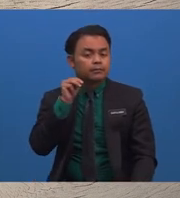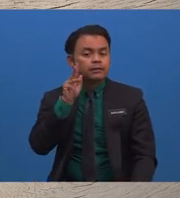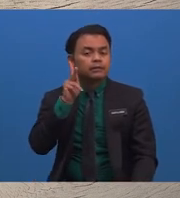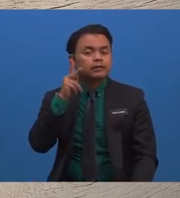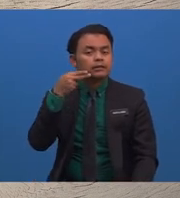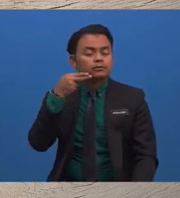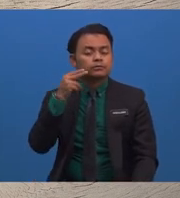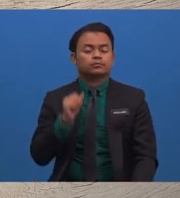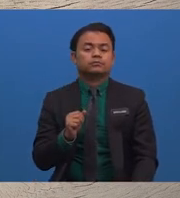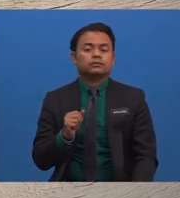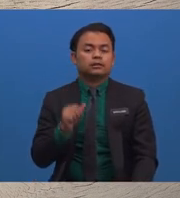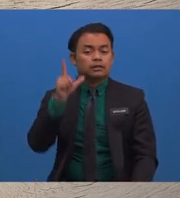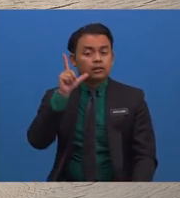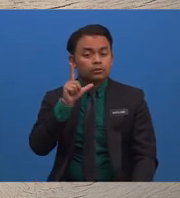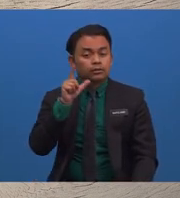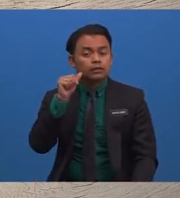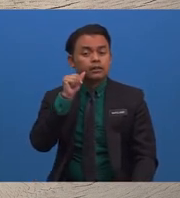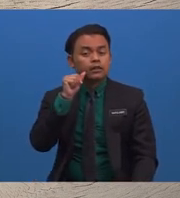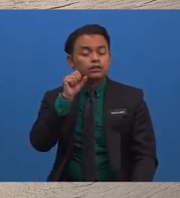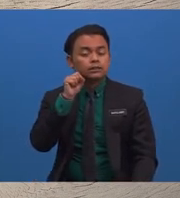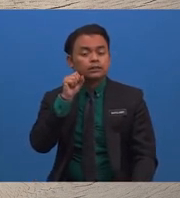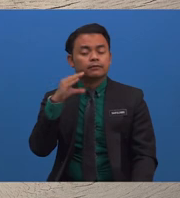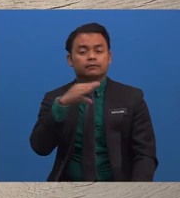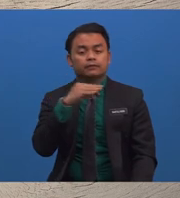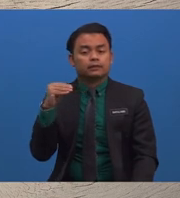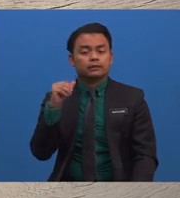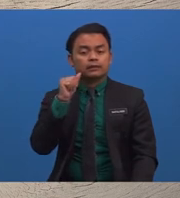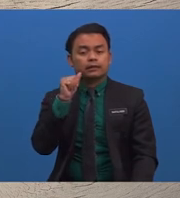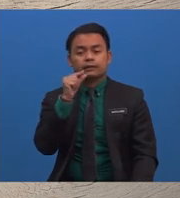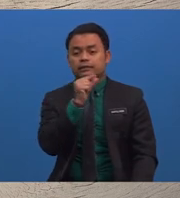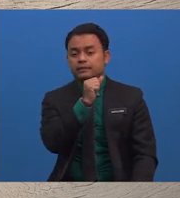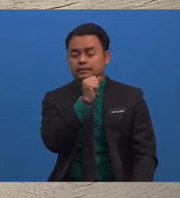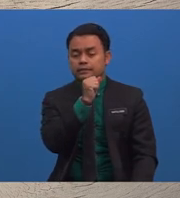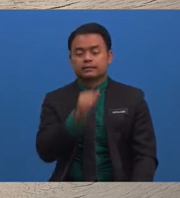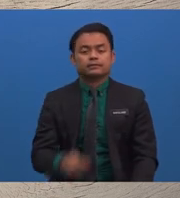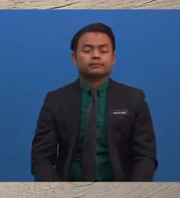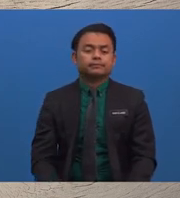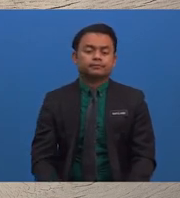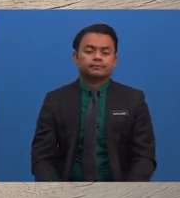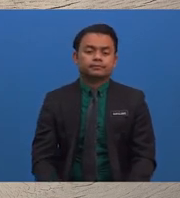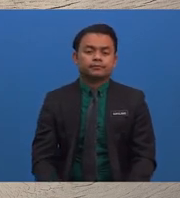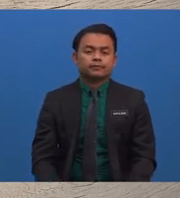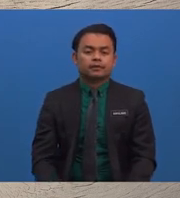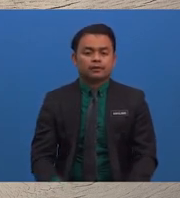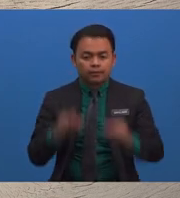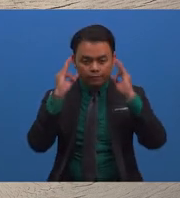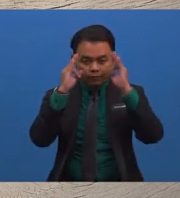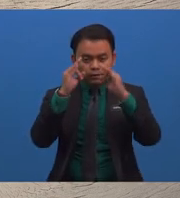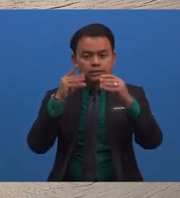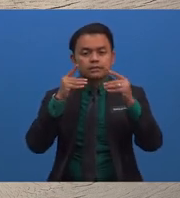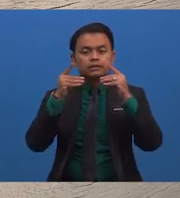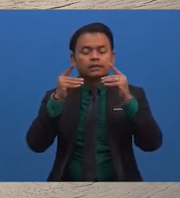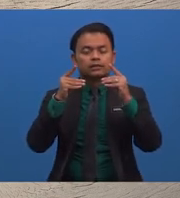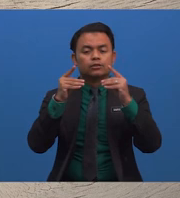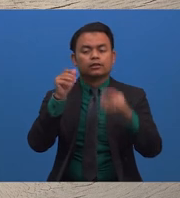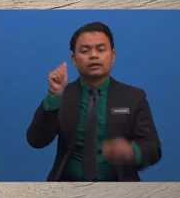Laura, Ashraf dan Agnes. Fokus pandangan murid-murid kepada dialog Afiq yang